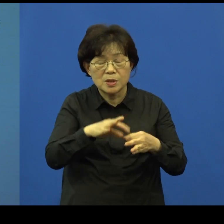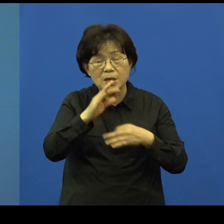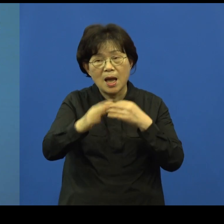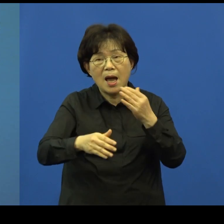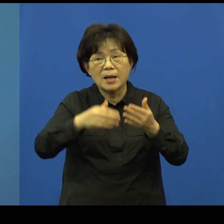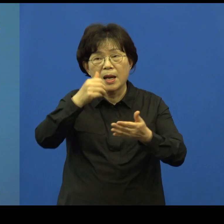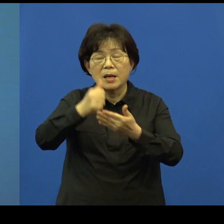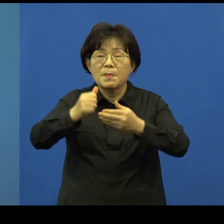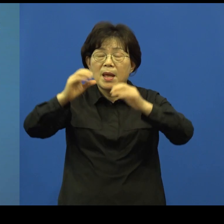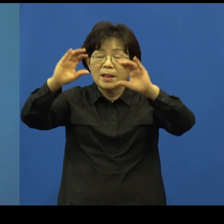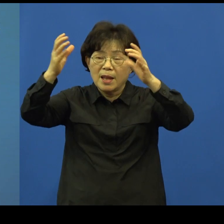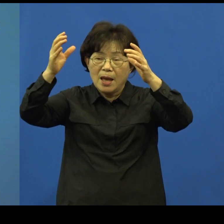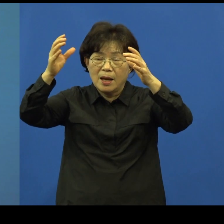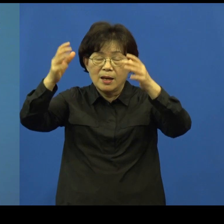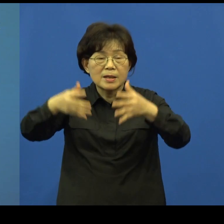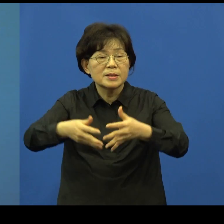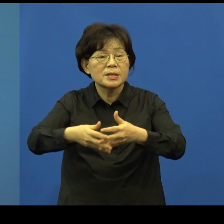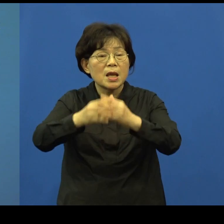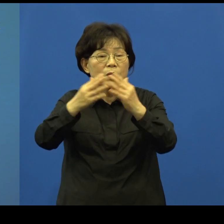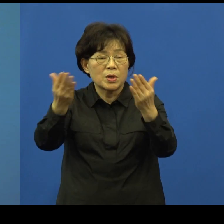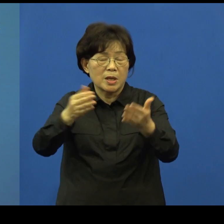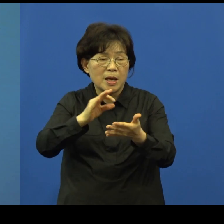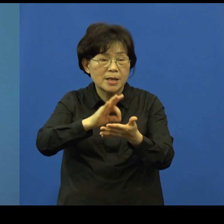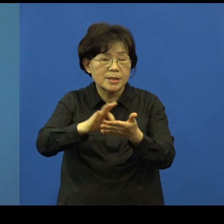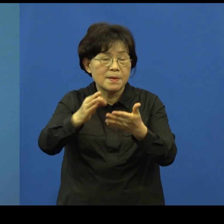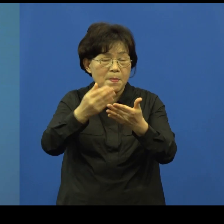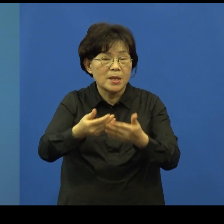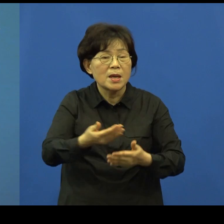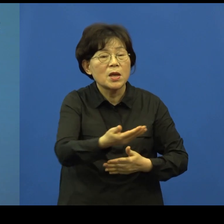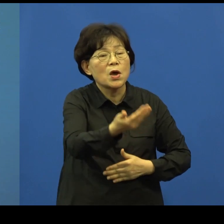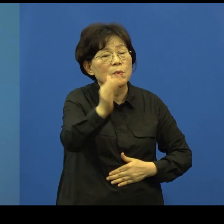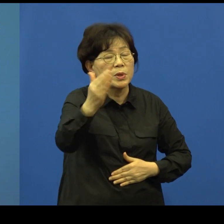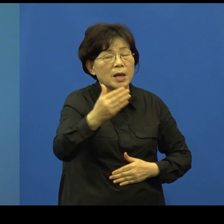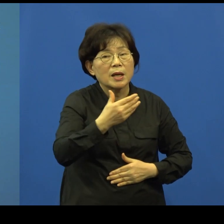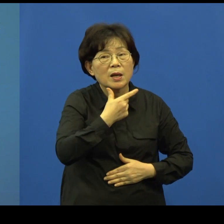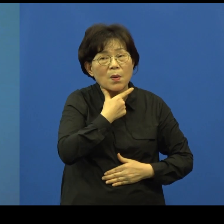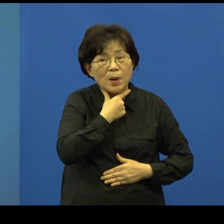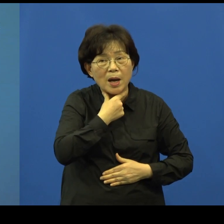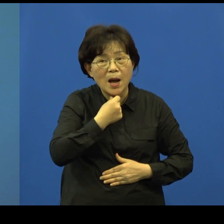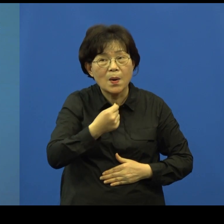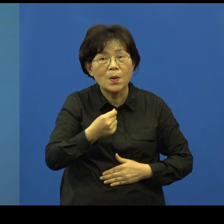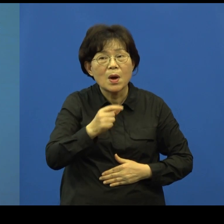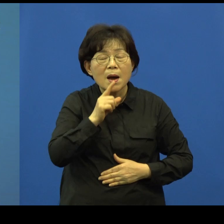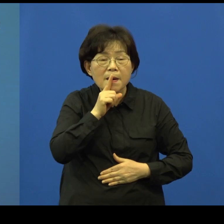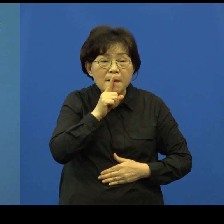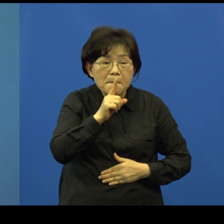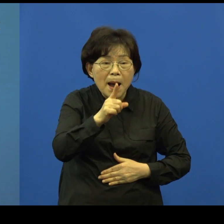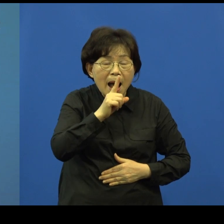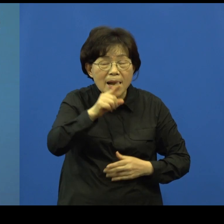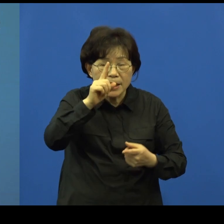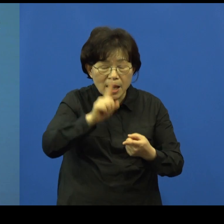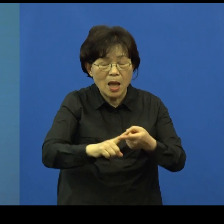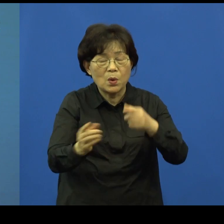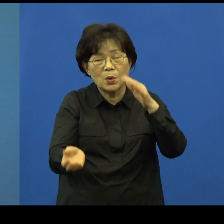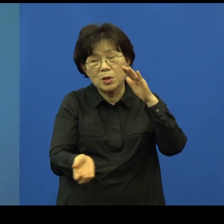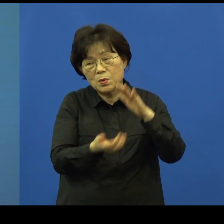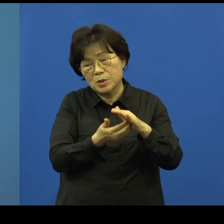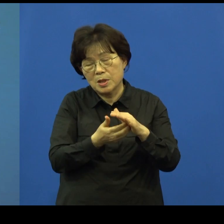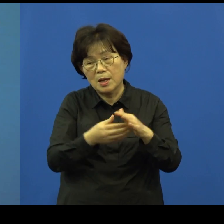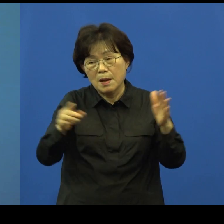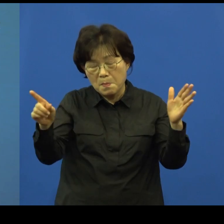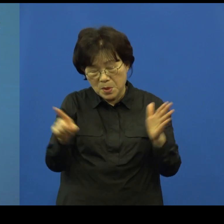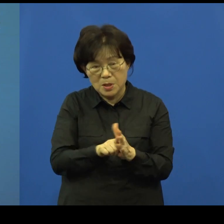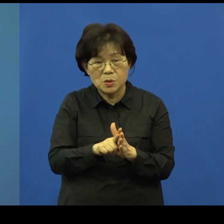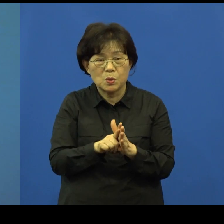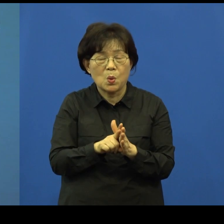하나님의 나라를 세우는 일에 쓰임받는 여러분들 되시기를 바라고, 그 말 한 그대로 이루어진다는 사실을